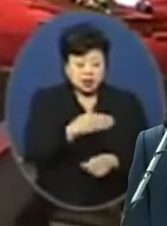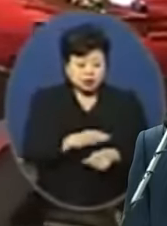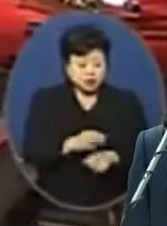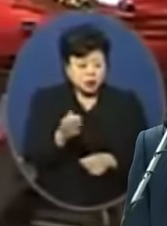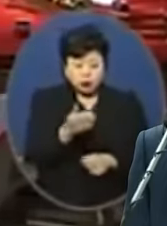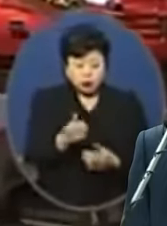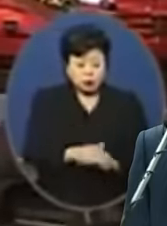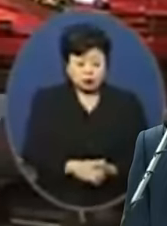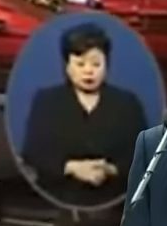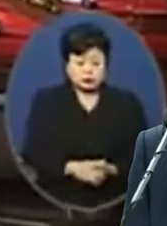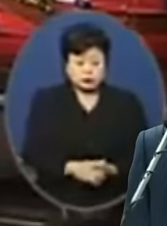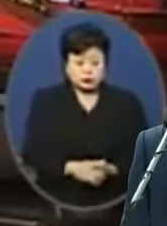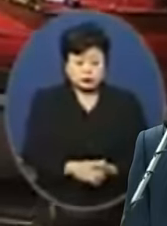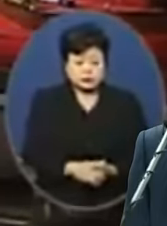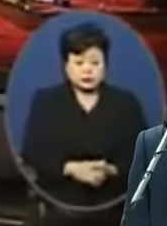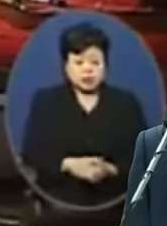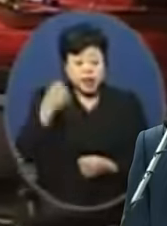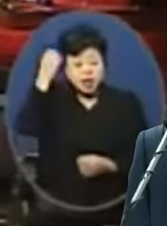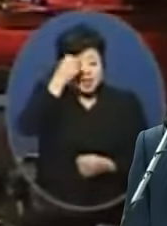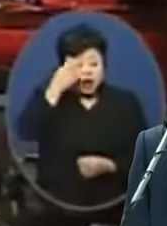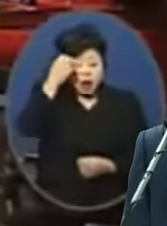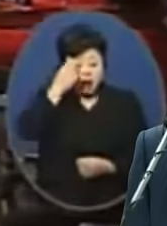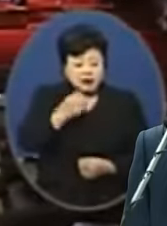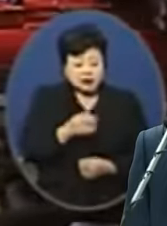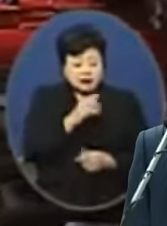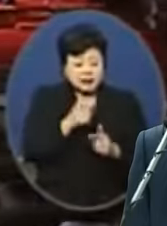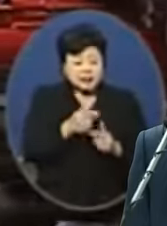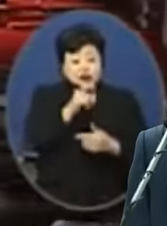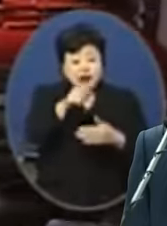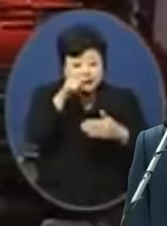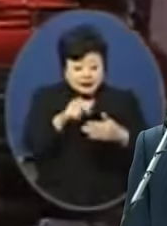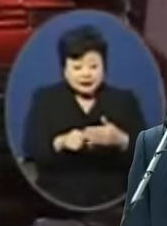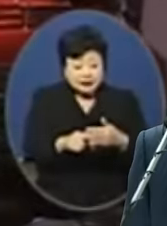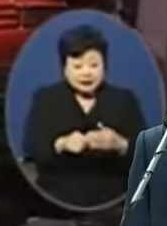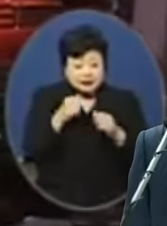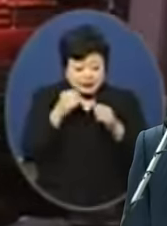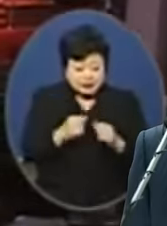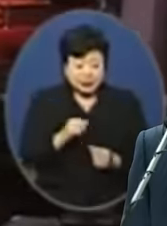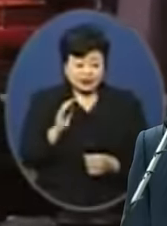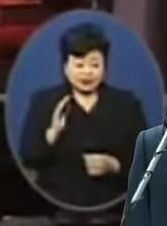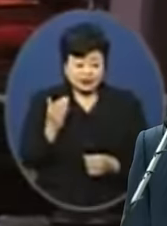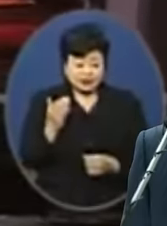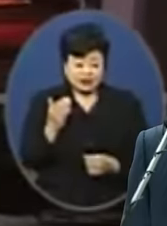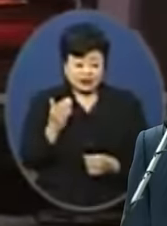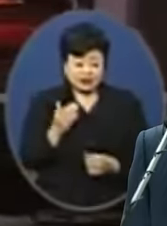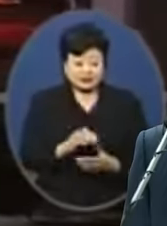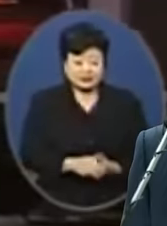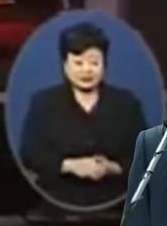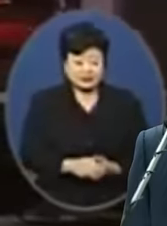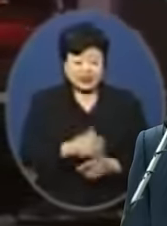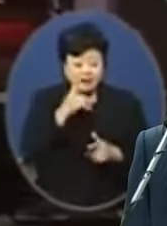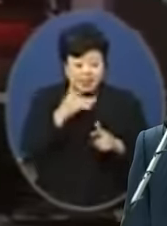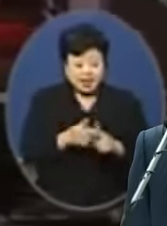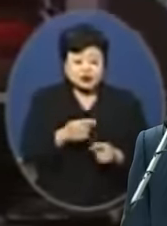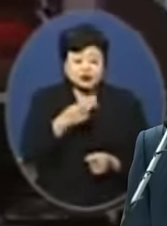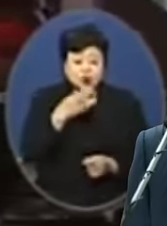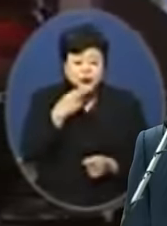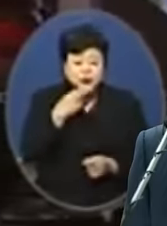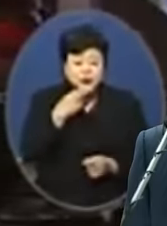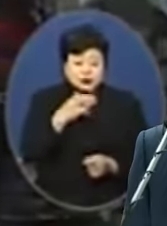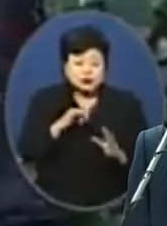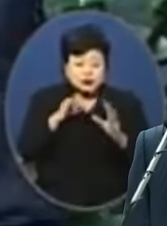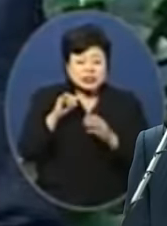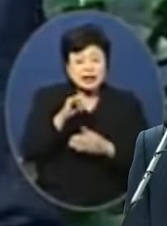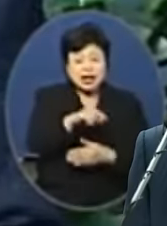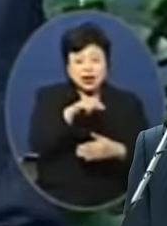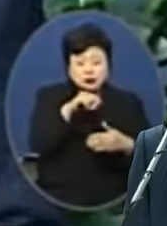없지 않습니까? 영은 그리스도 안에서 살게 되어 있는데 예수 없이 세상